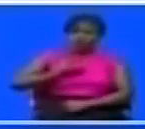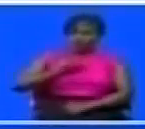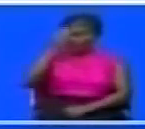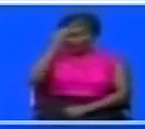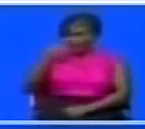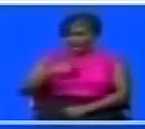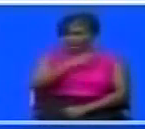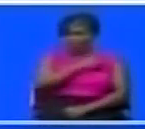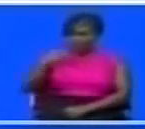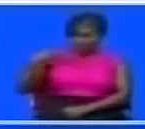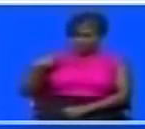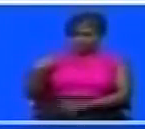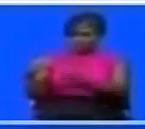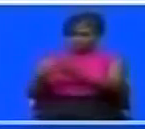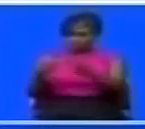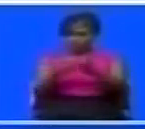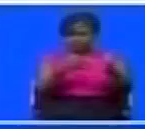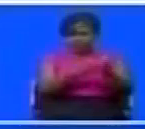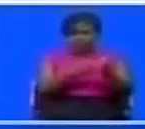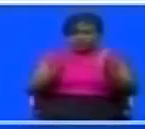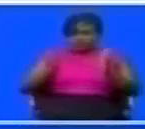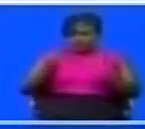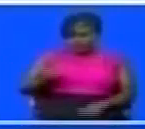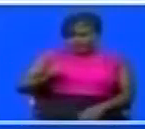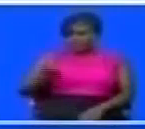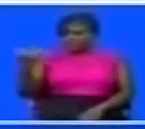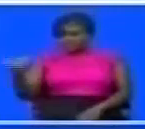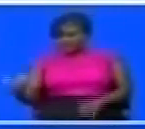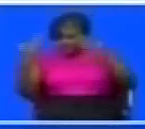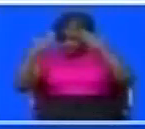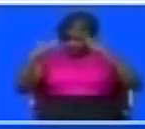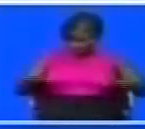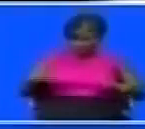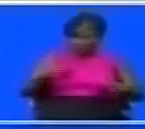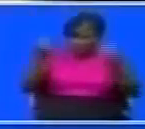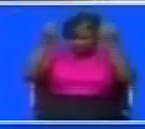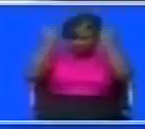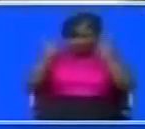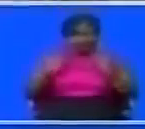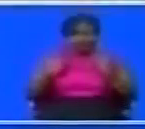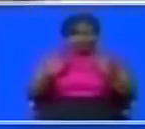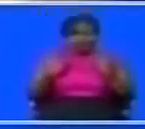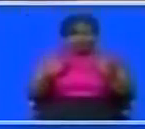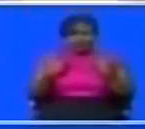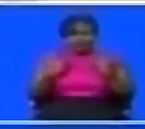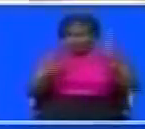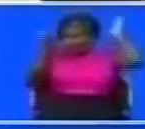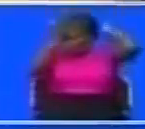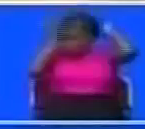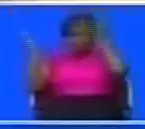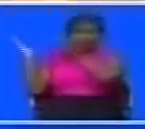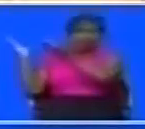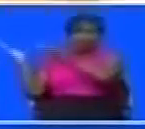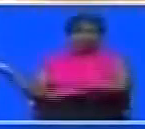kanisa kuwanyima watoto wa Kiislamu wa kike kuvaa hijabu. Ujio wa kiongozi huyo wa